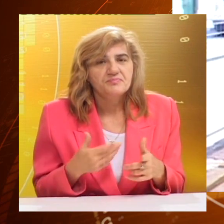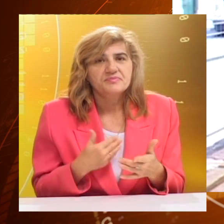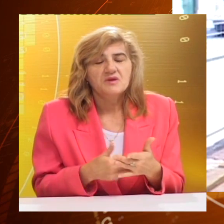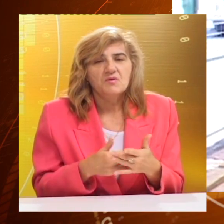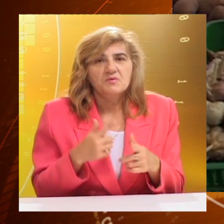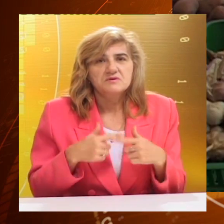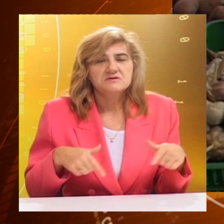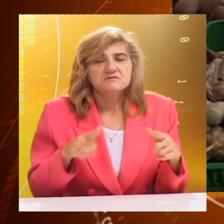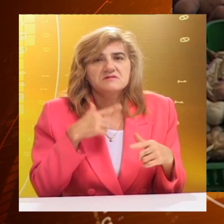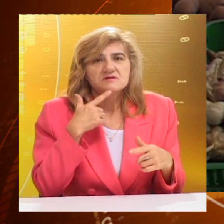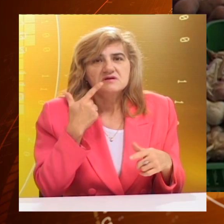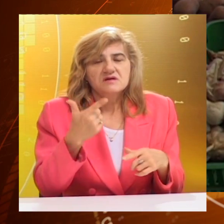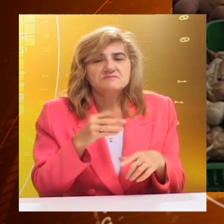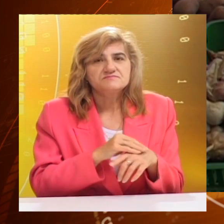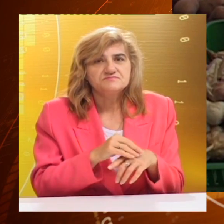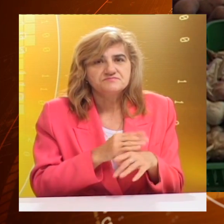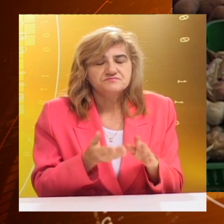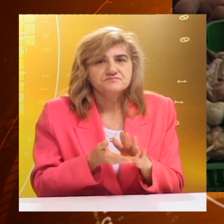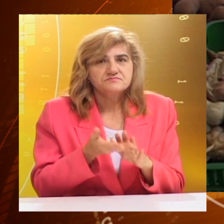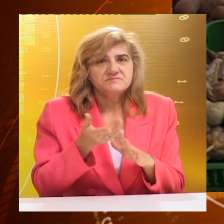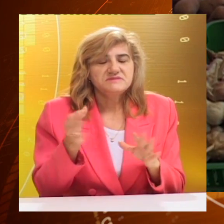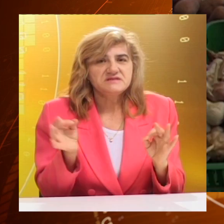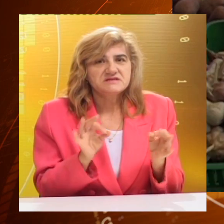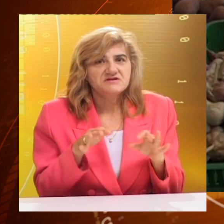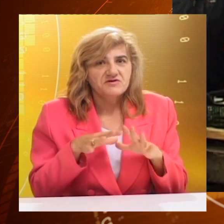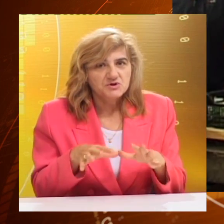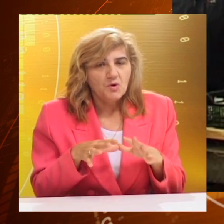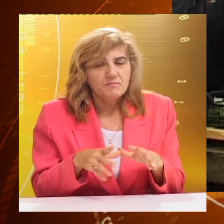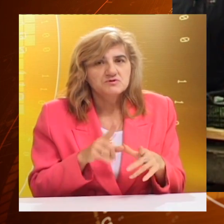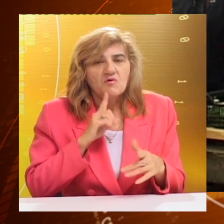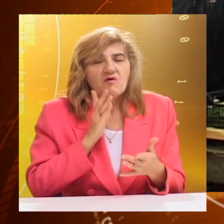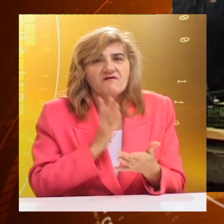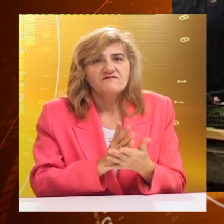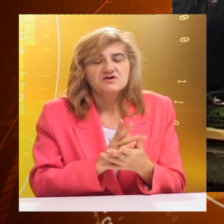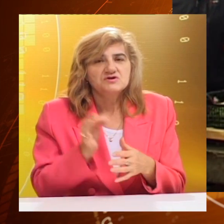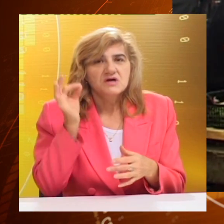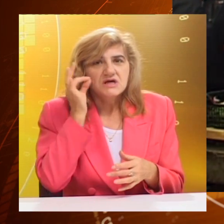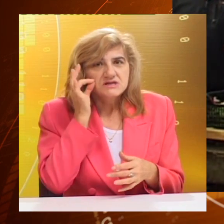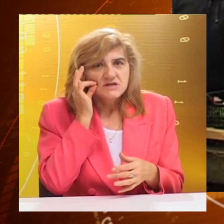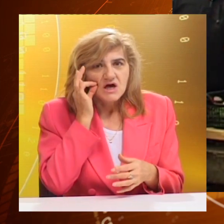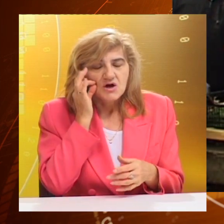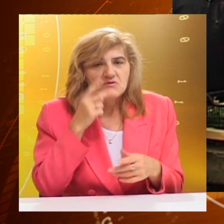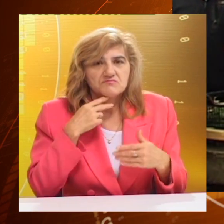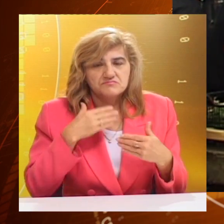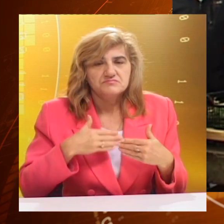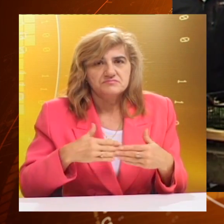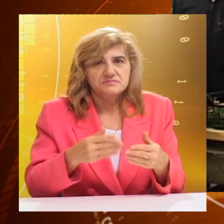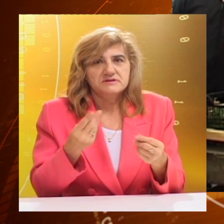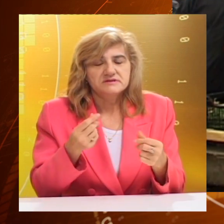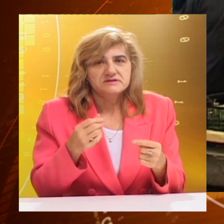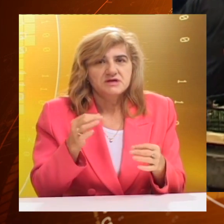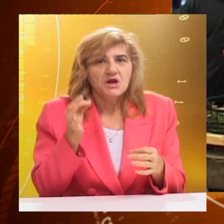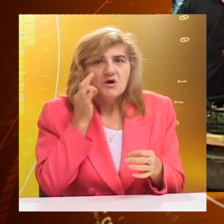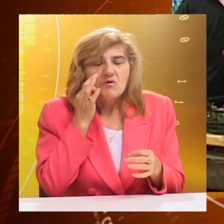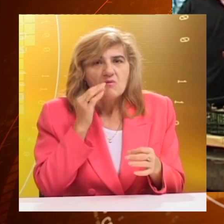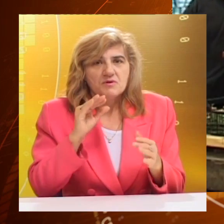dinara i više. Prodavci ističu da je posljednja dva mjeseca porasla prodaja i sveže kupusa, ali i ono koji je već kiseo. Očekuje se da će u